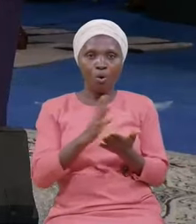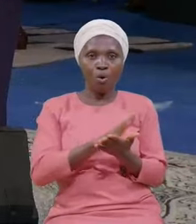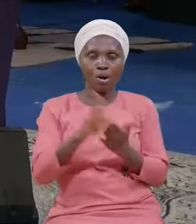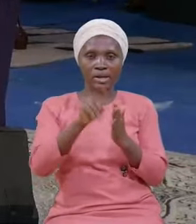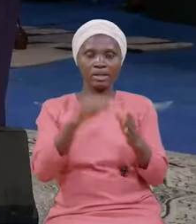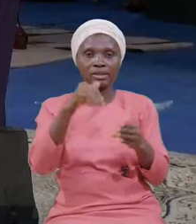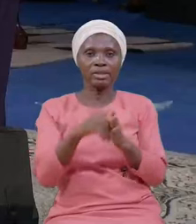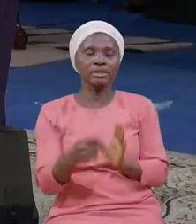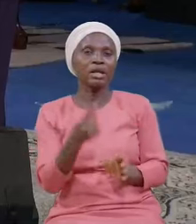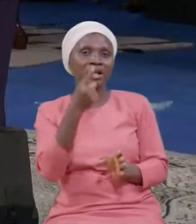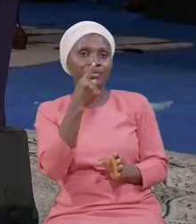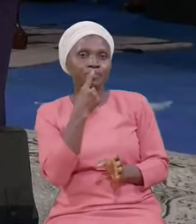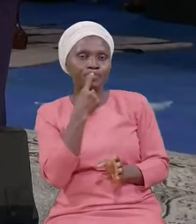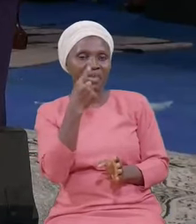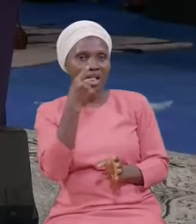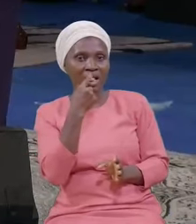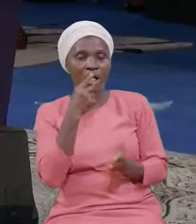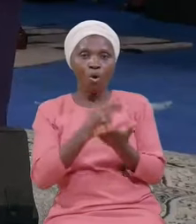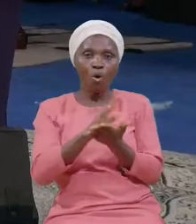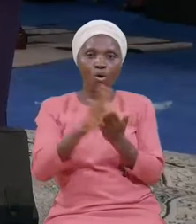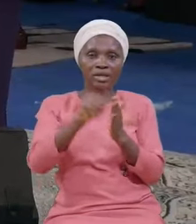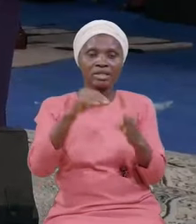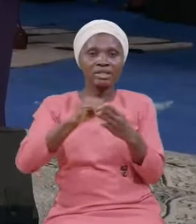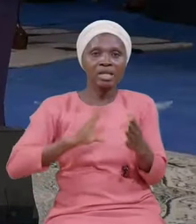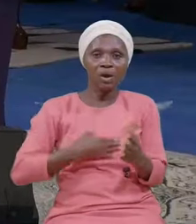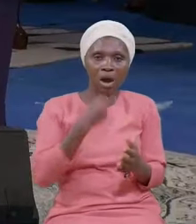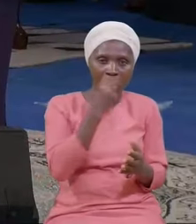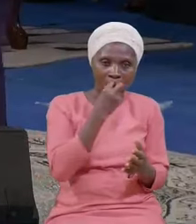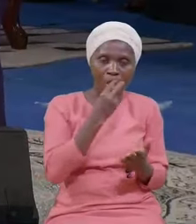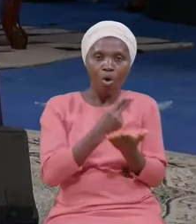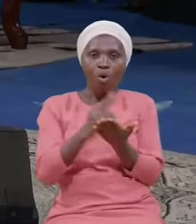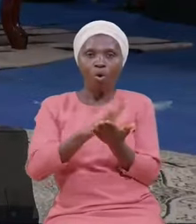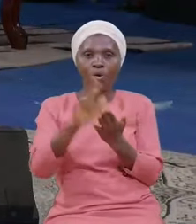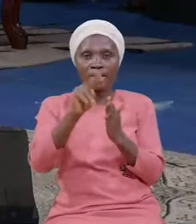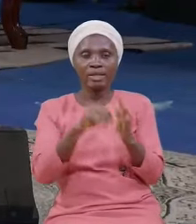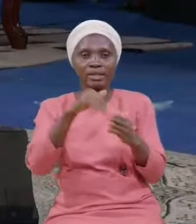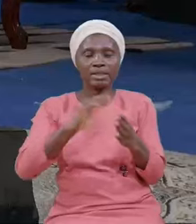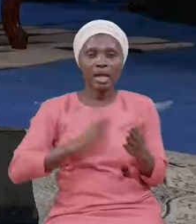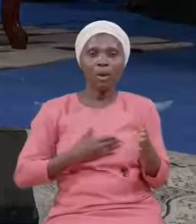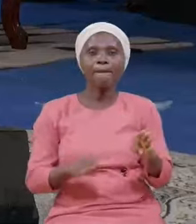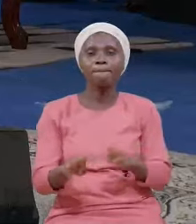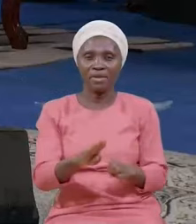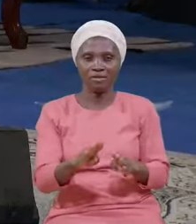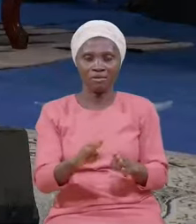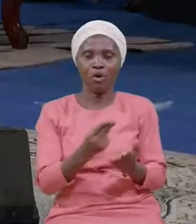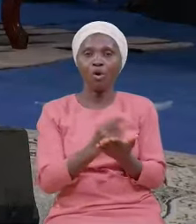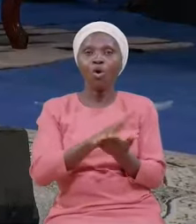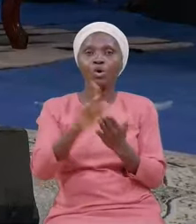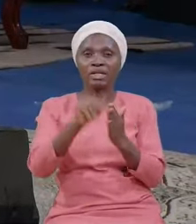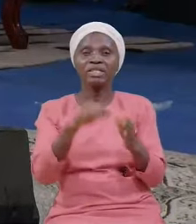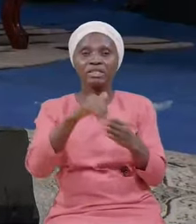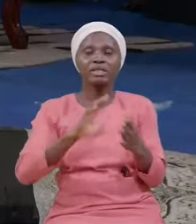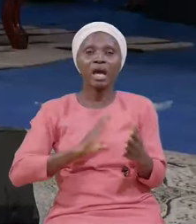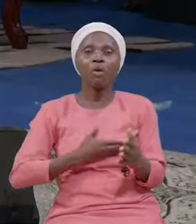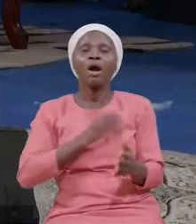sainteté dans la langue, sainteté dans nos paroles, sainteté dans nos comportements, dans notre